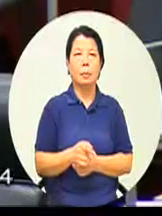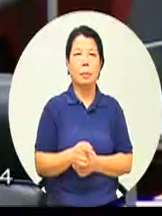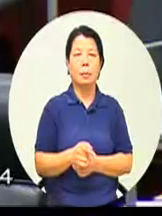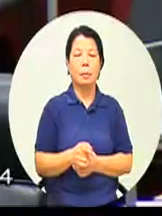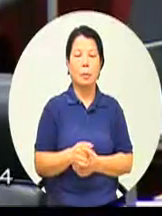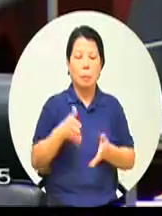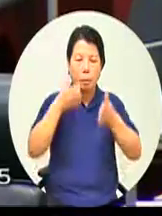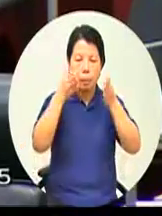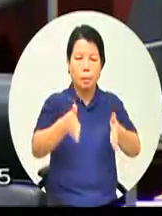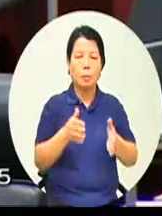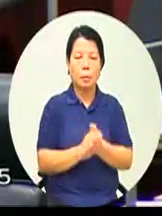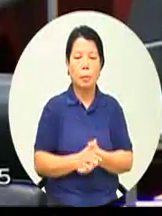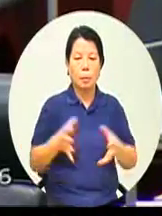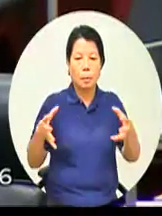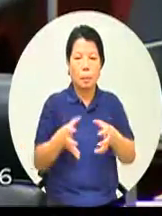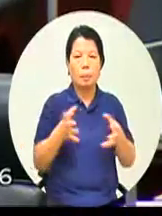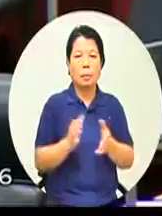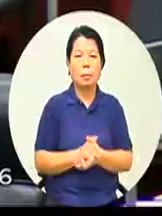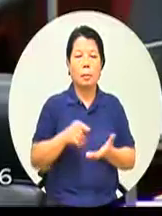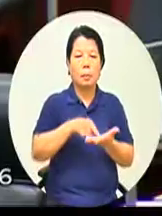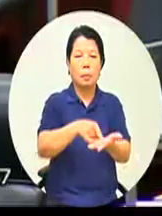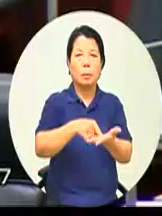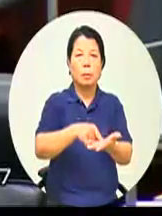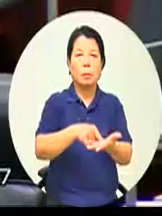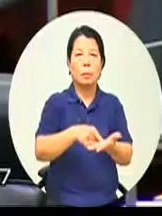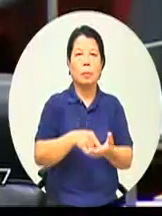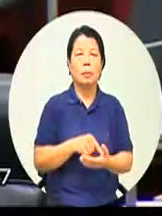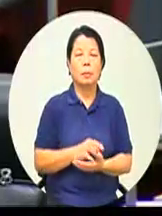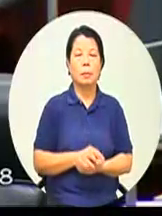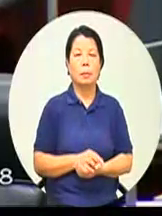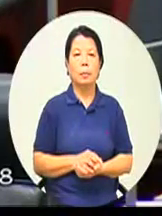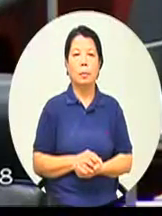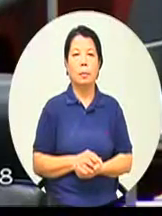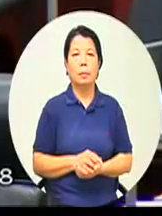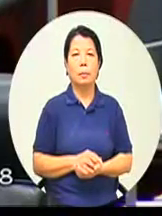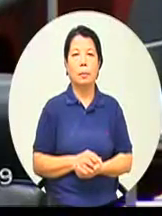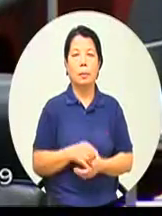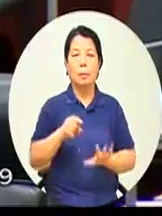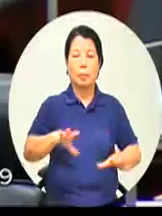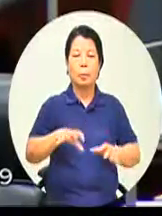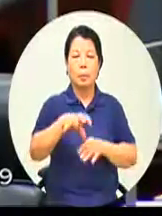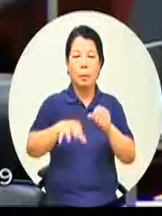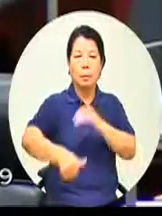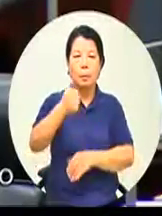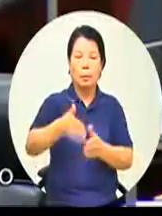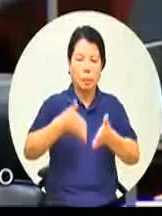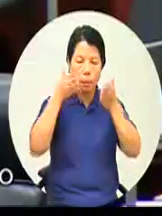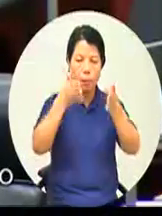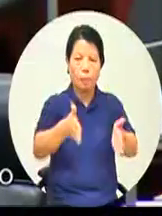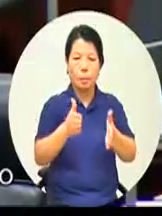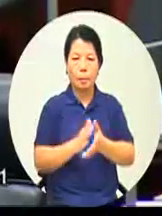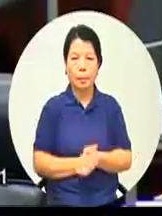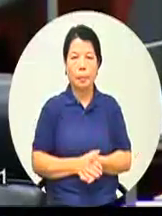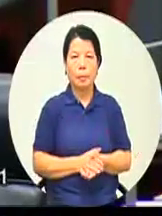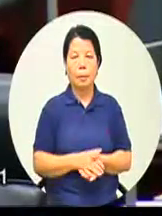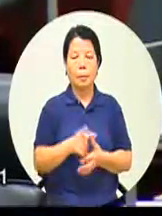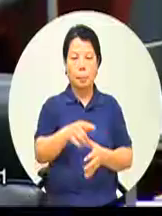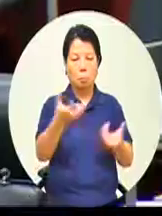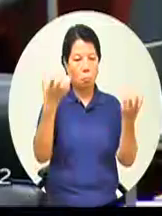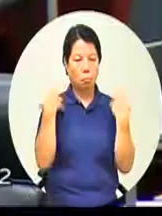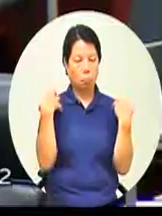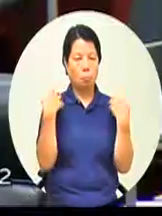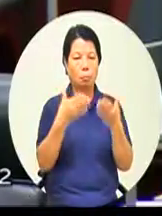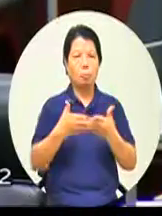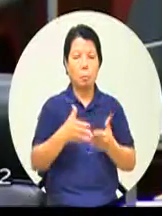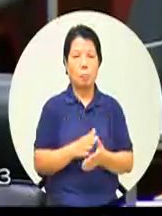针对哦，共同哦来争取嘛。你即马做局长，就是要针对这个担